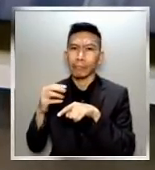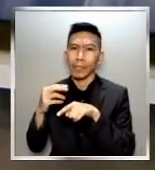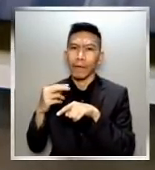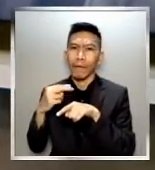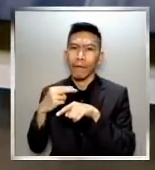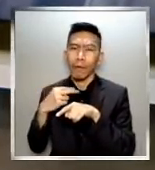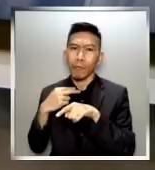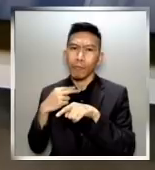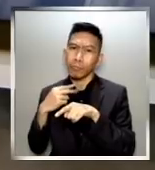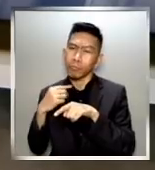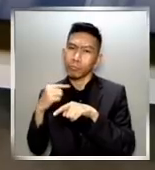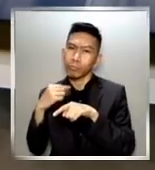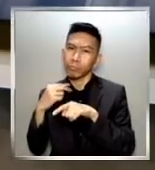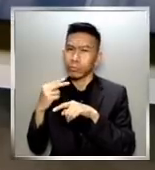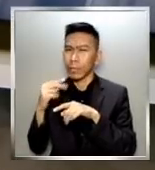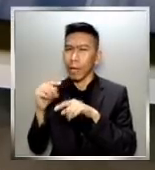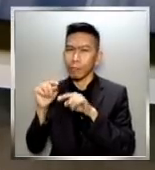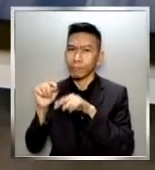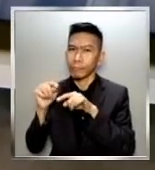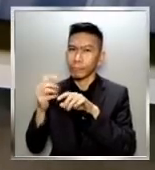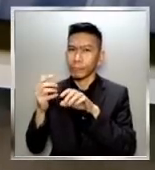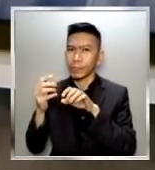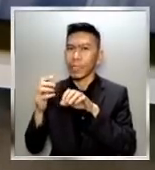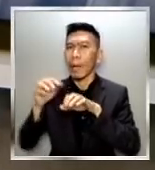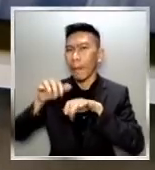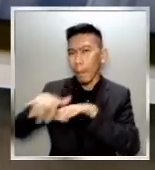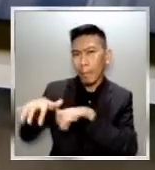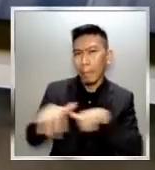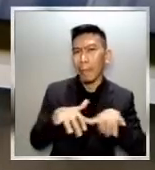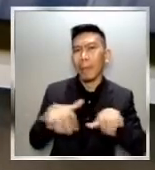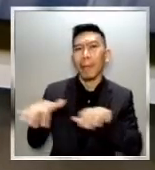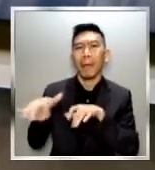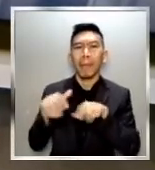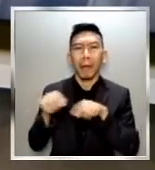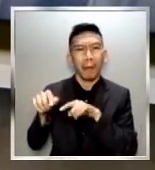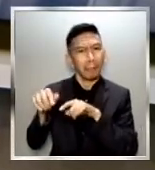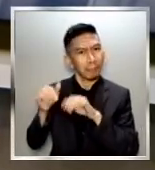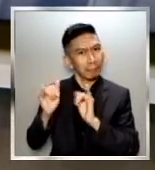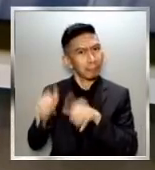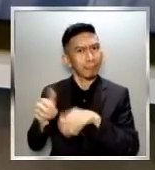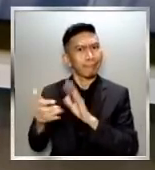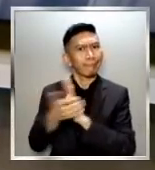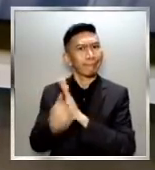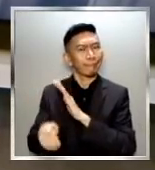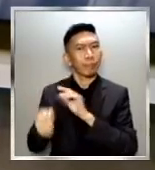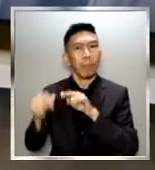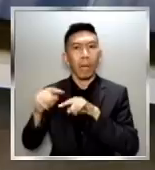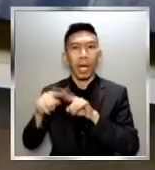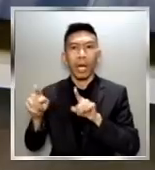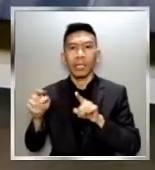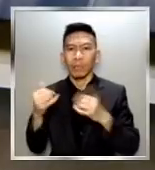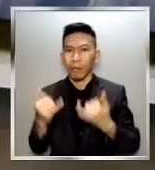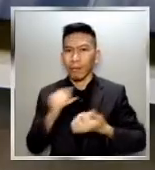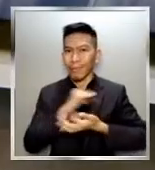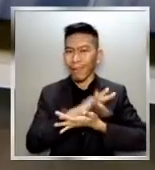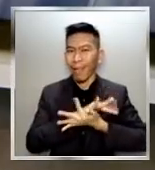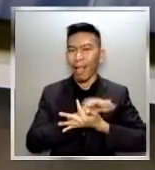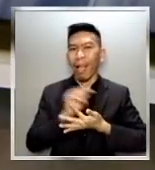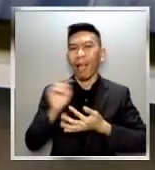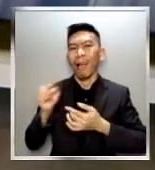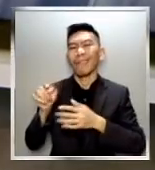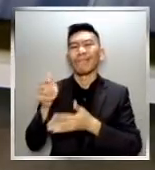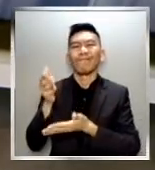sa teklado ng piano. Pero dahil po sa pandemya, napilitang tumigil